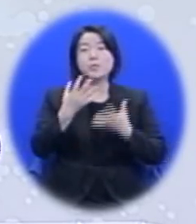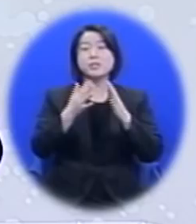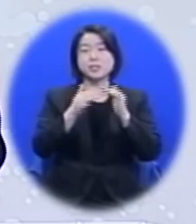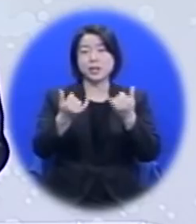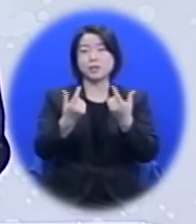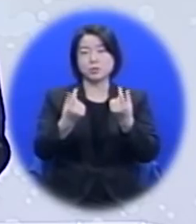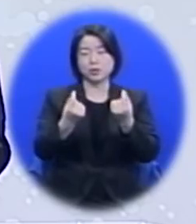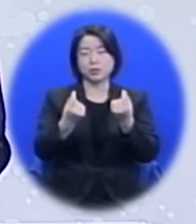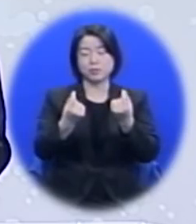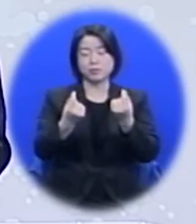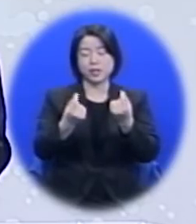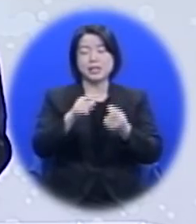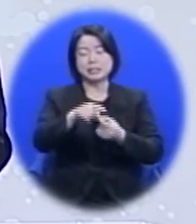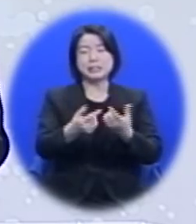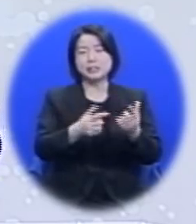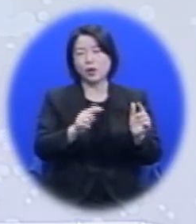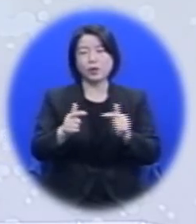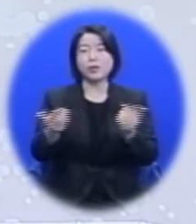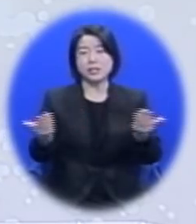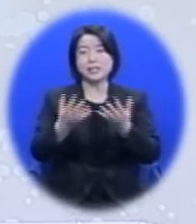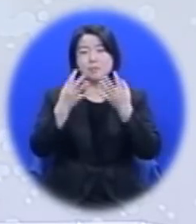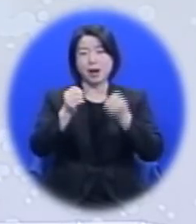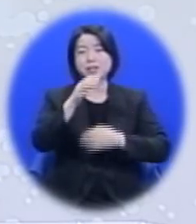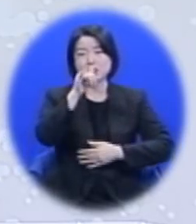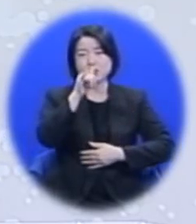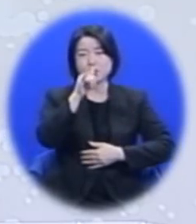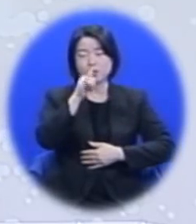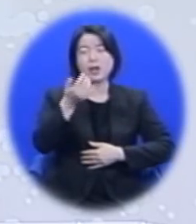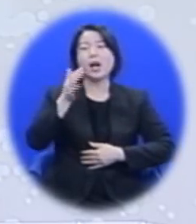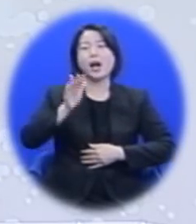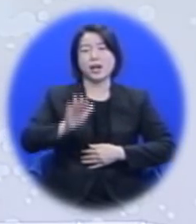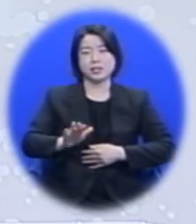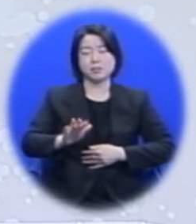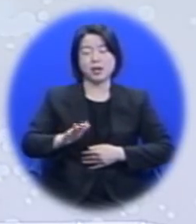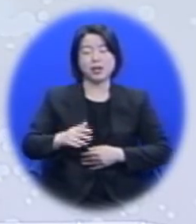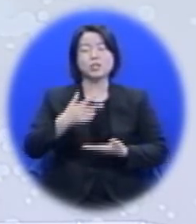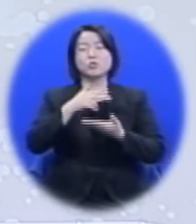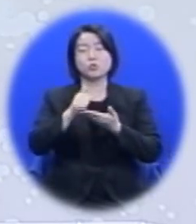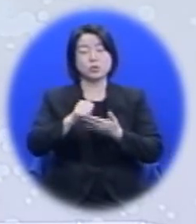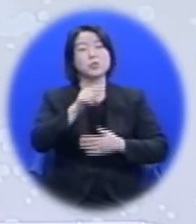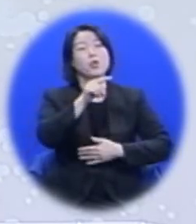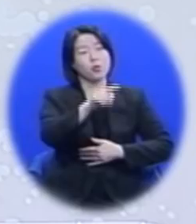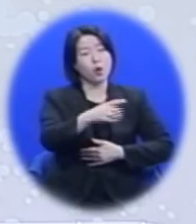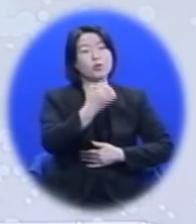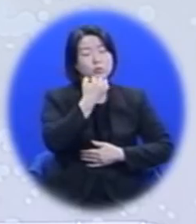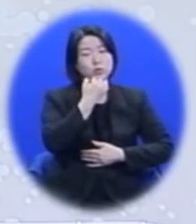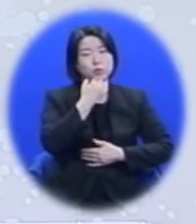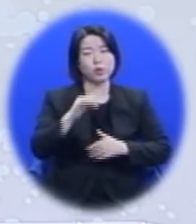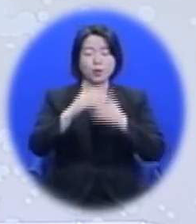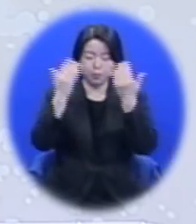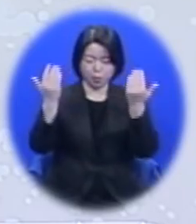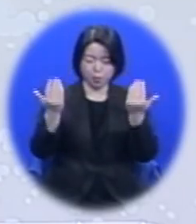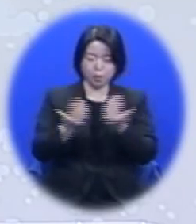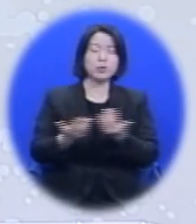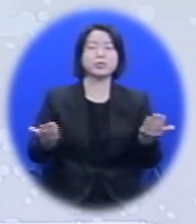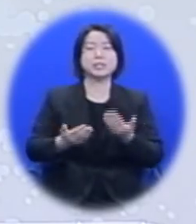일이 저에게도 많아요. 주님은 너는 웃어. 모든 일을 기쁨으로